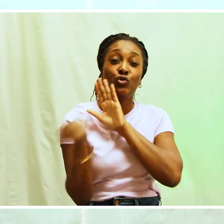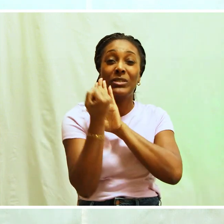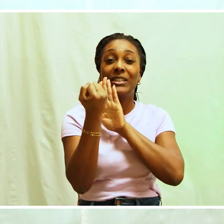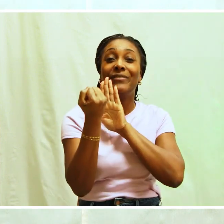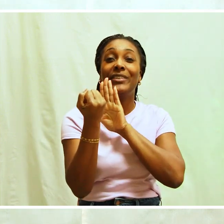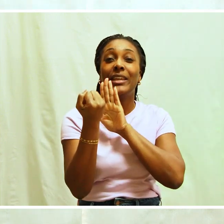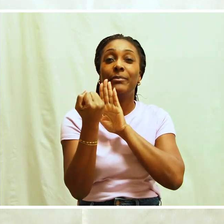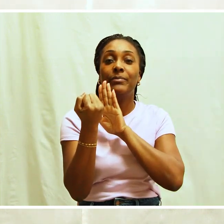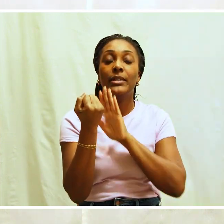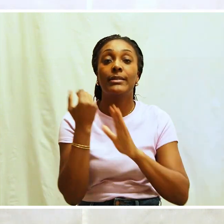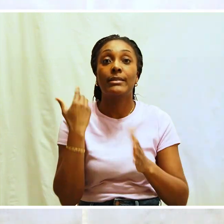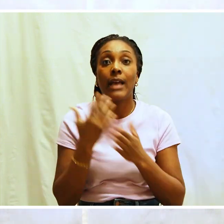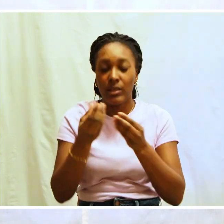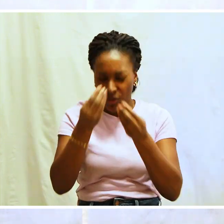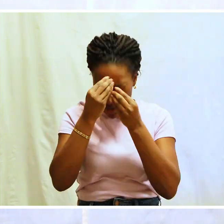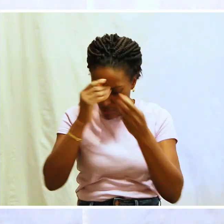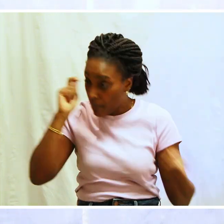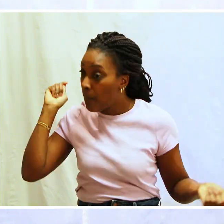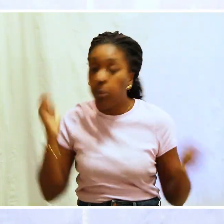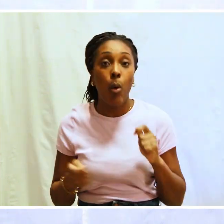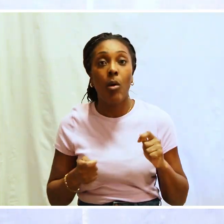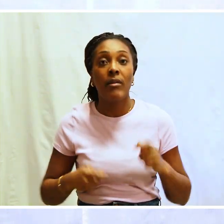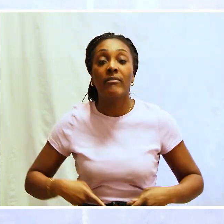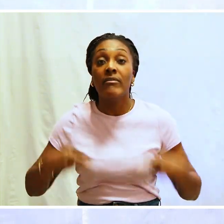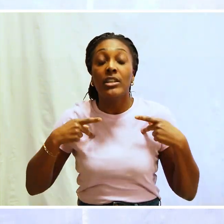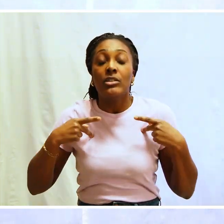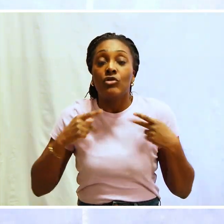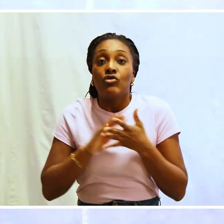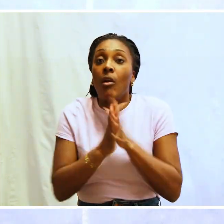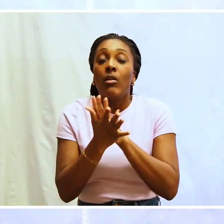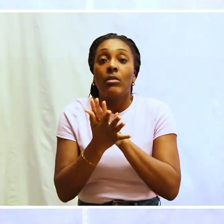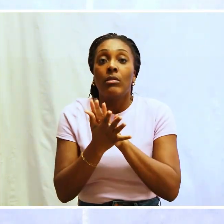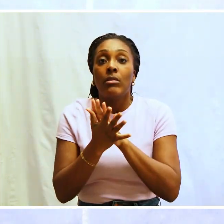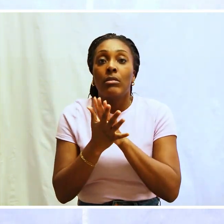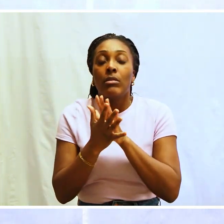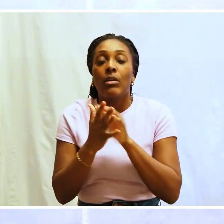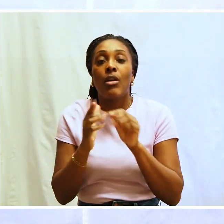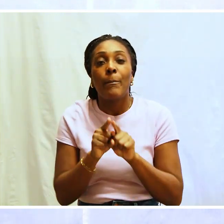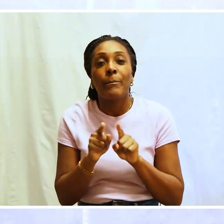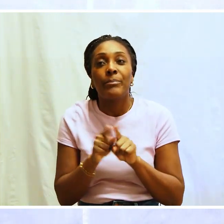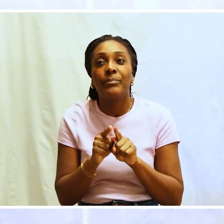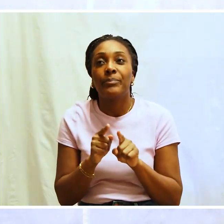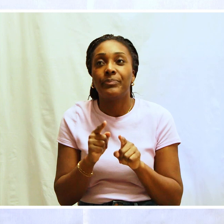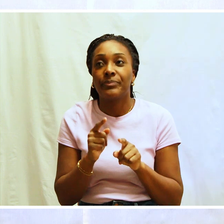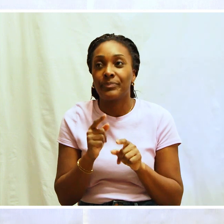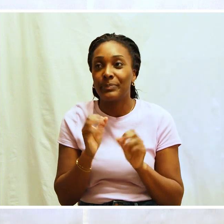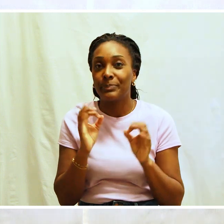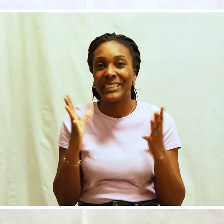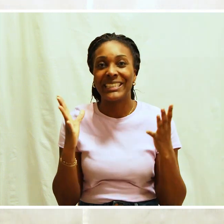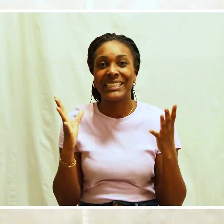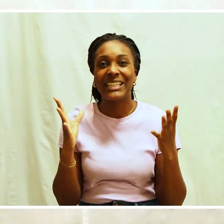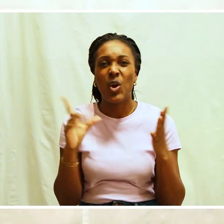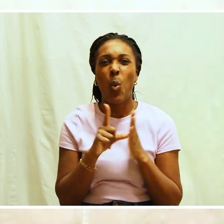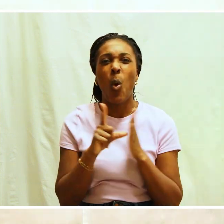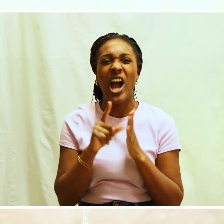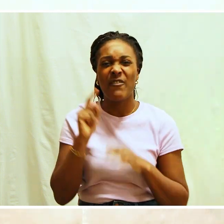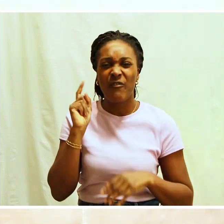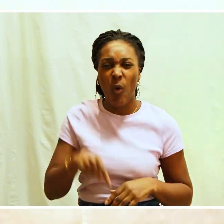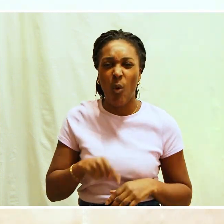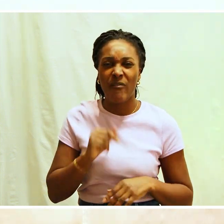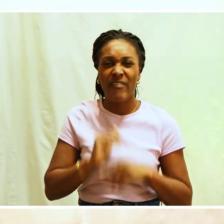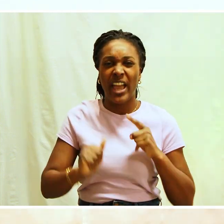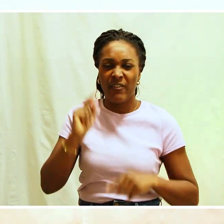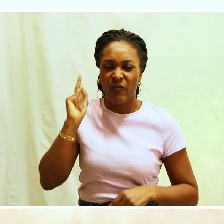c'est ce qui va changer totalement sa vie. Il va passer d'un état où il est emprisonné dans « je dois faire pour